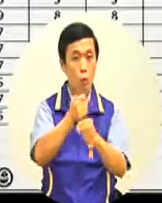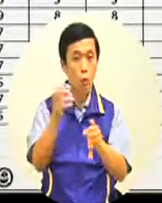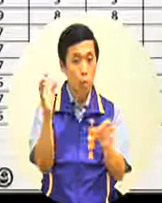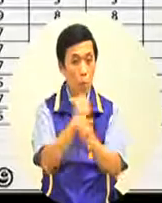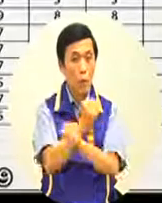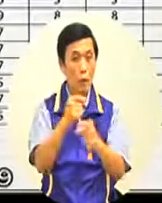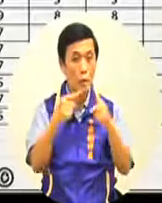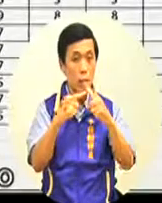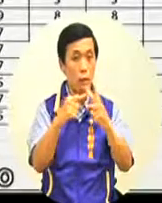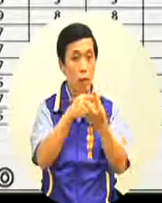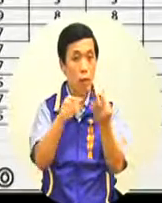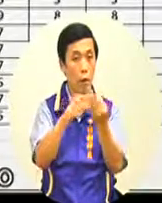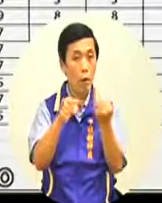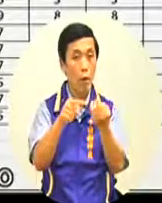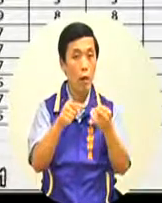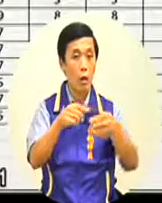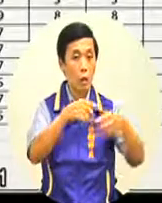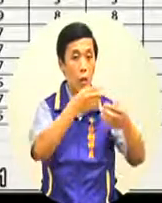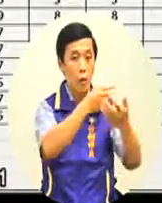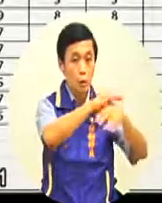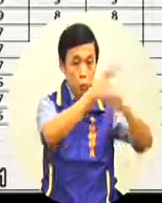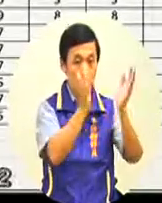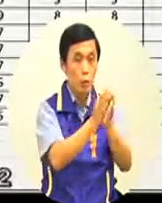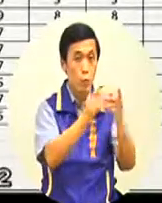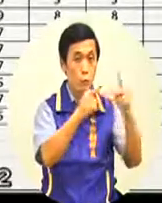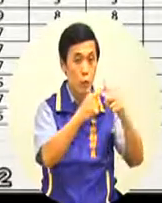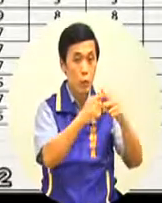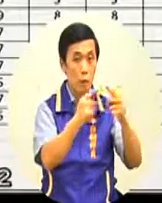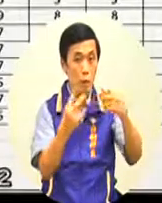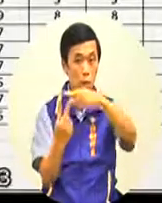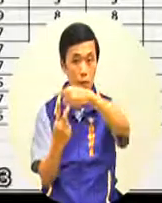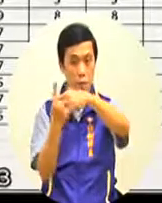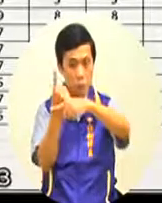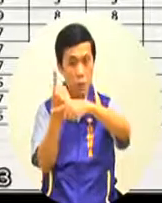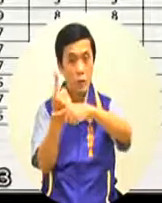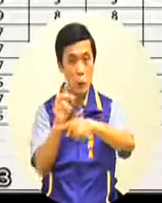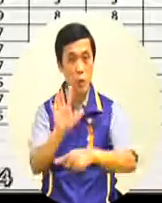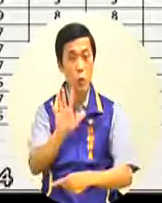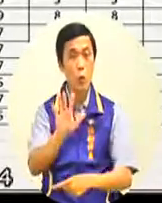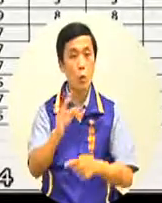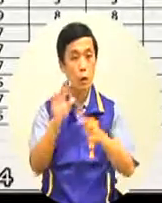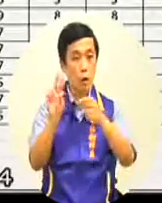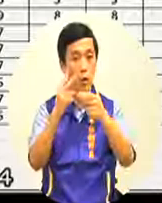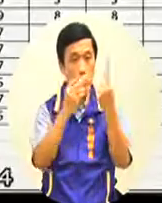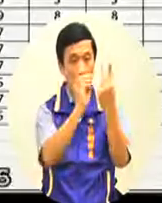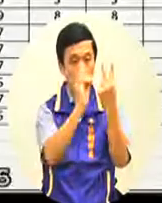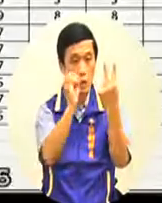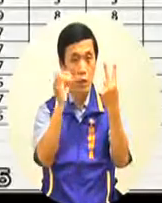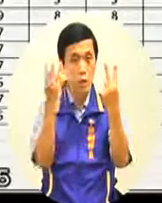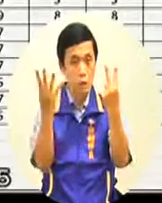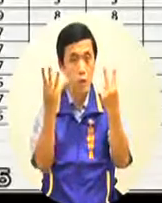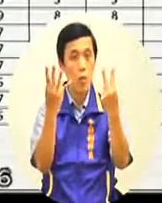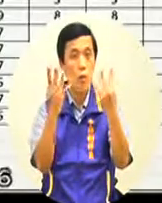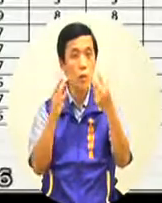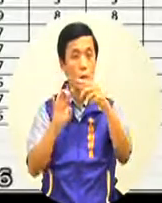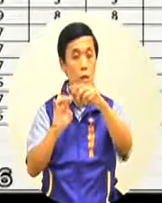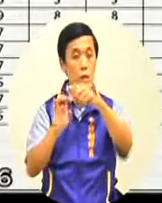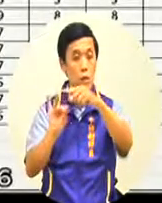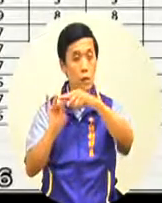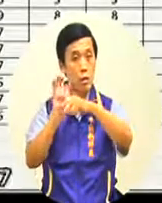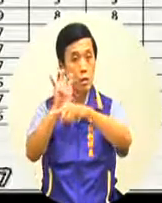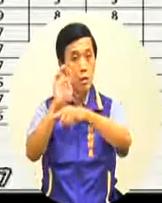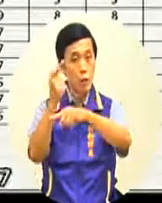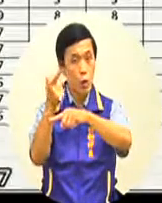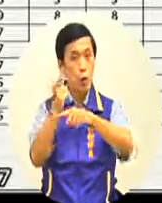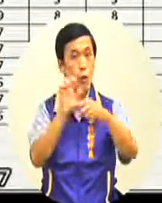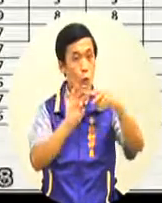其实还是占全体人数近一半的比例。从2004年46%一直到有50%，到去